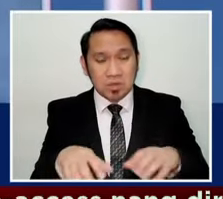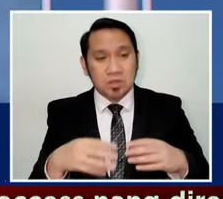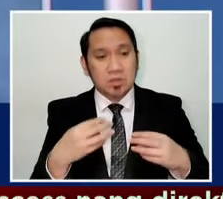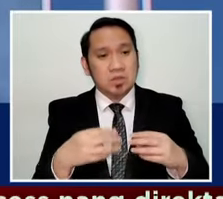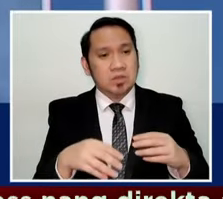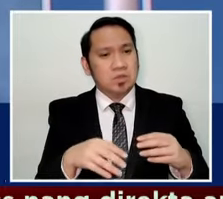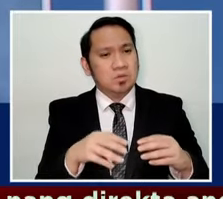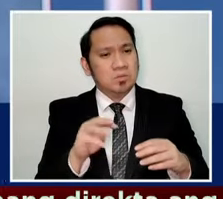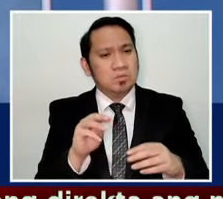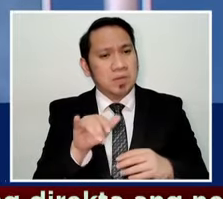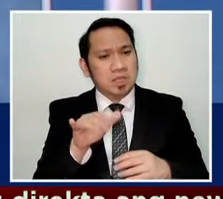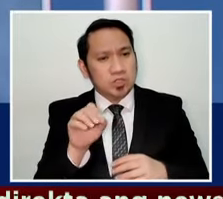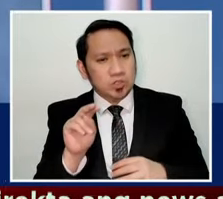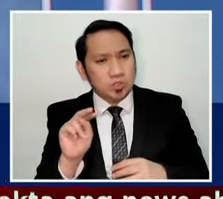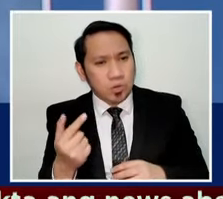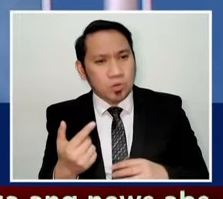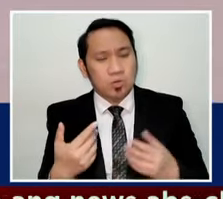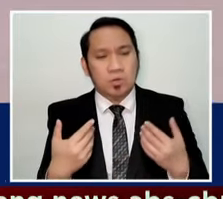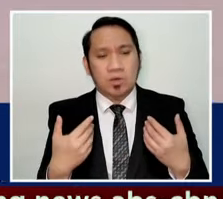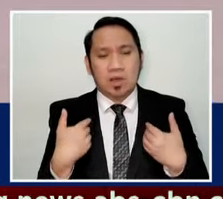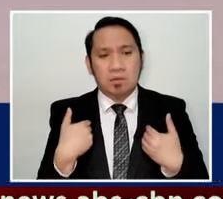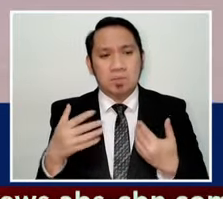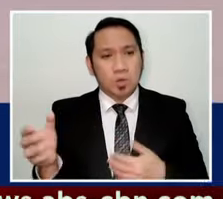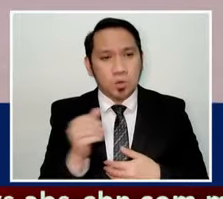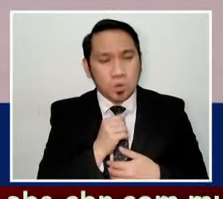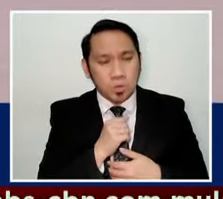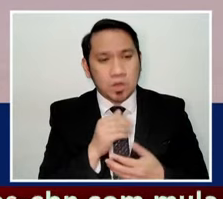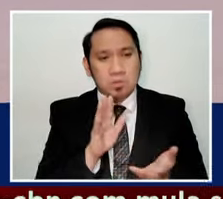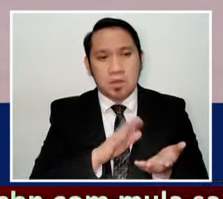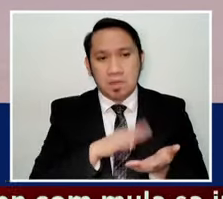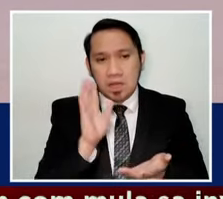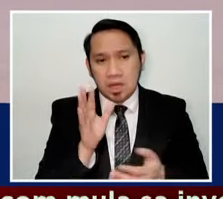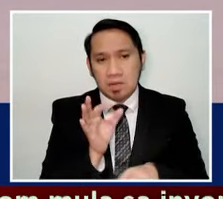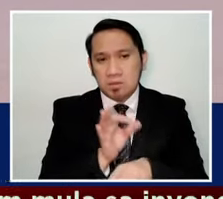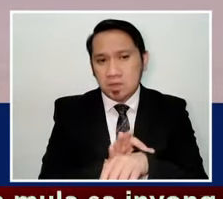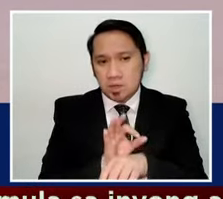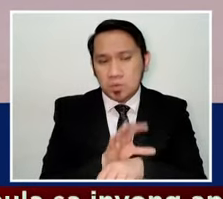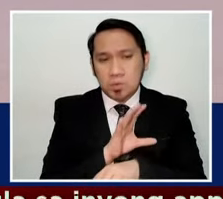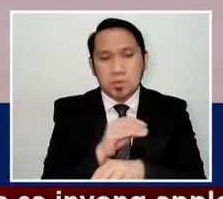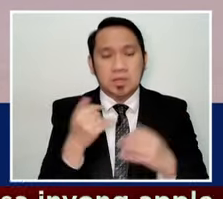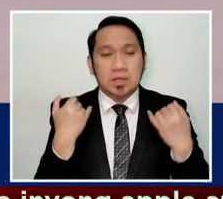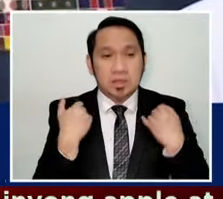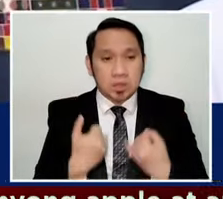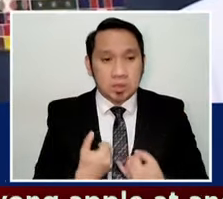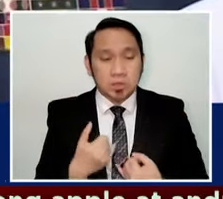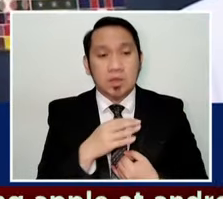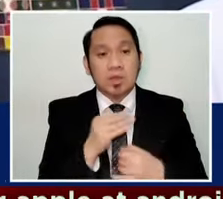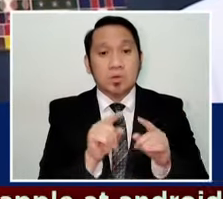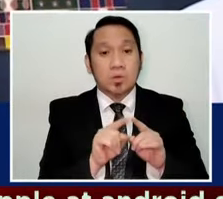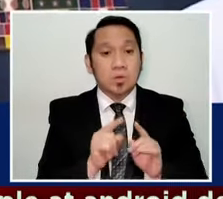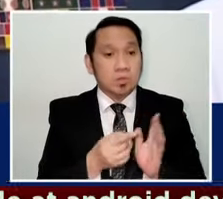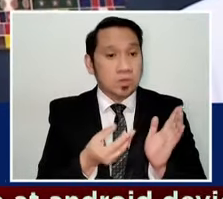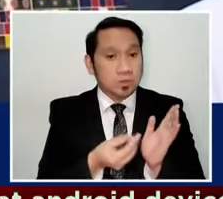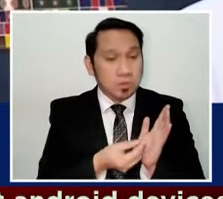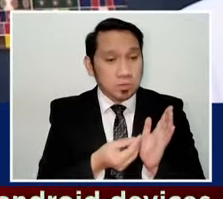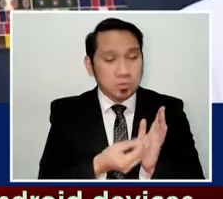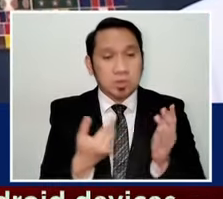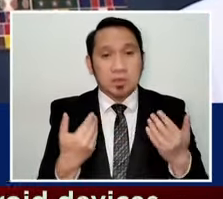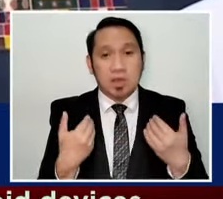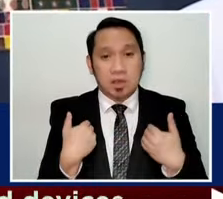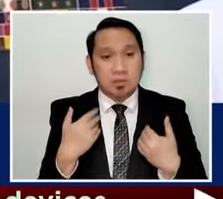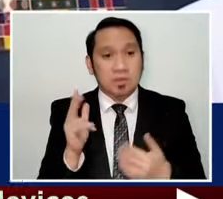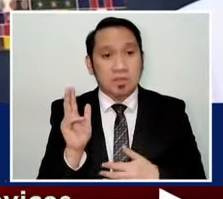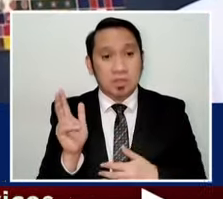relo, alahas at mamahaling gamit ng mga ito, pati ang cash vault na nagkakahalaga ng 3 milyong